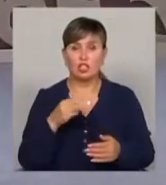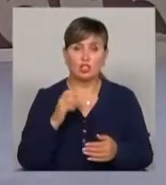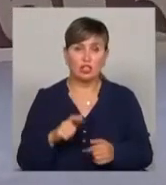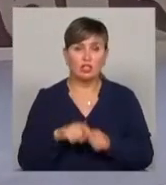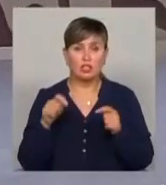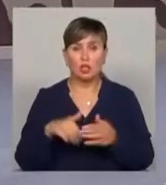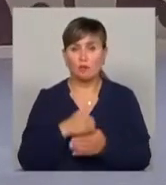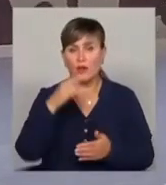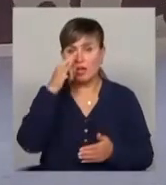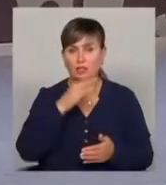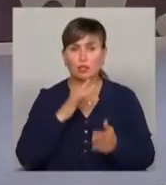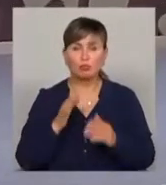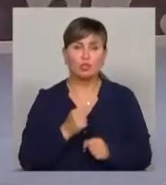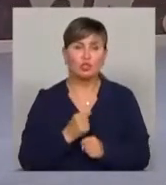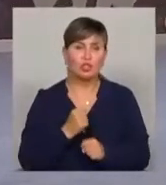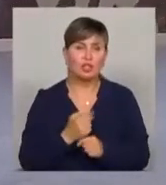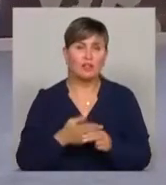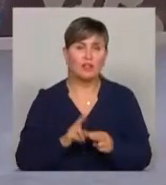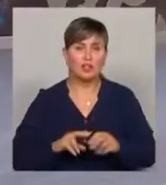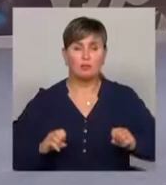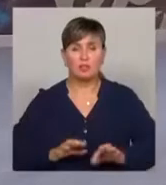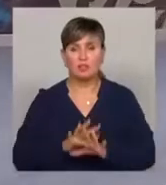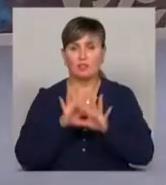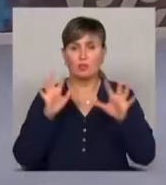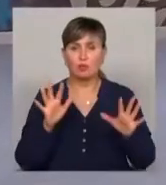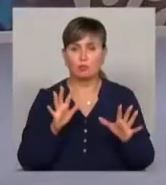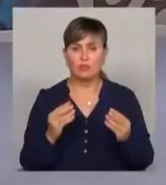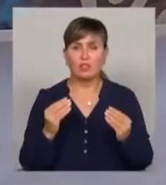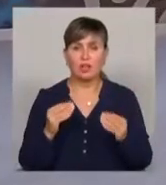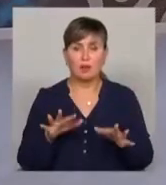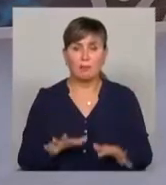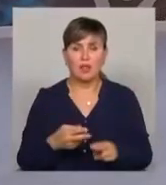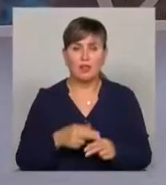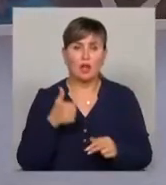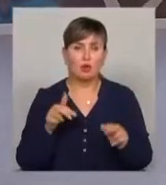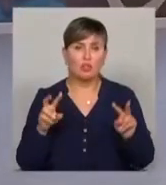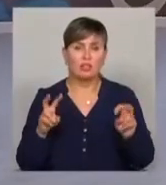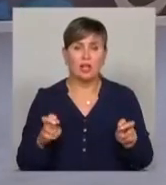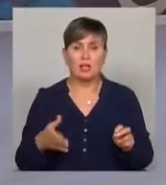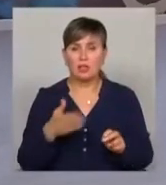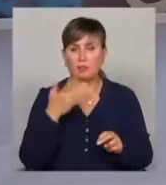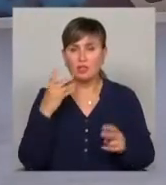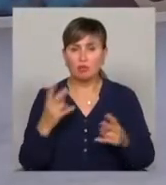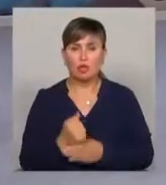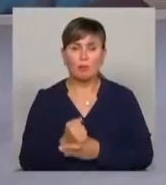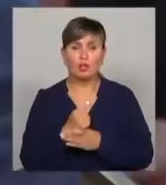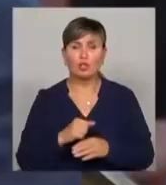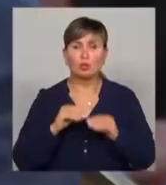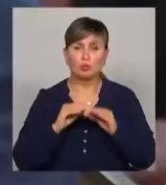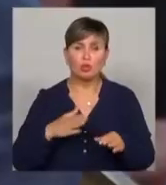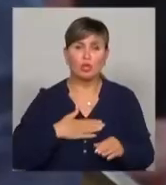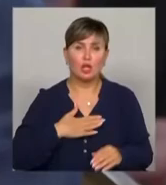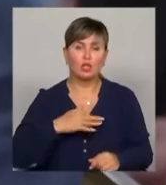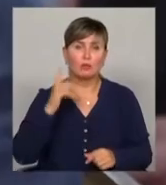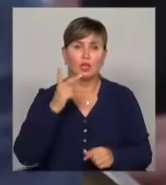нового Казахстана будет сделан в этом святом сакральном месте. Это хороший знак. Нам всегда нужна поддержка духов наших предков